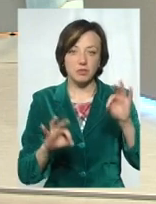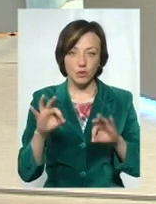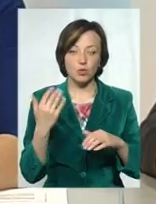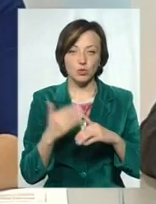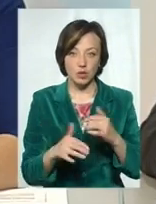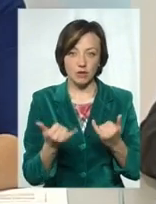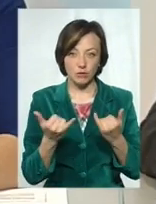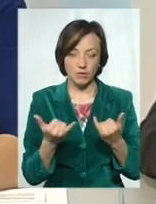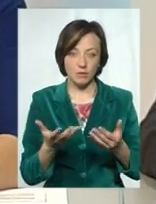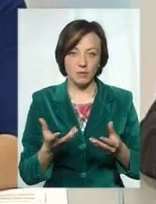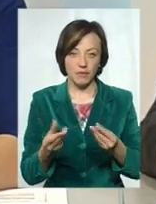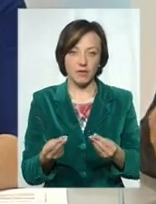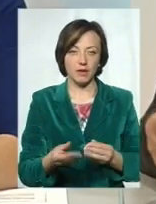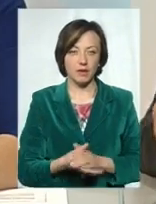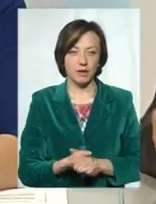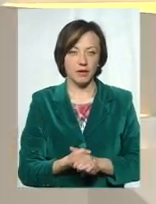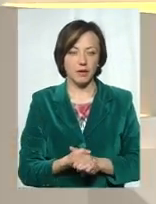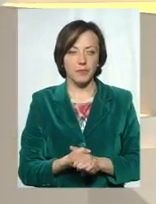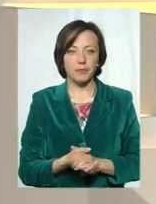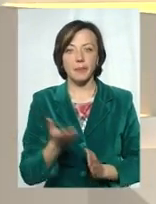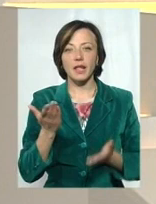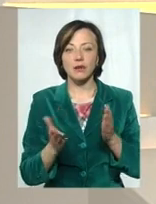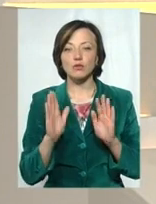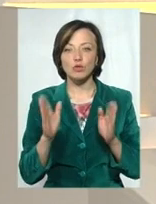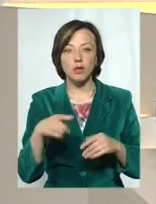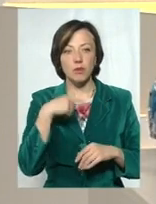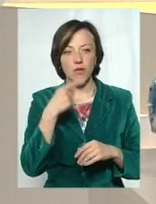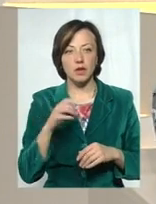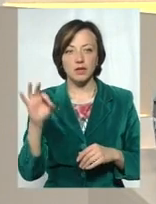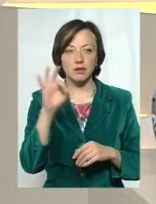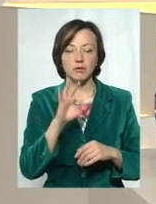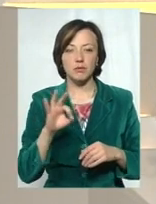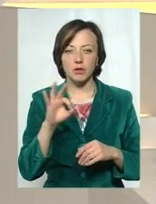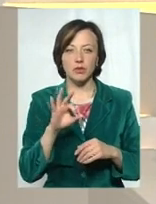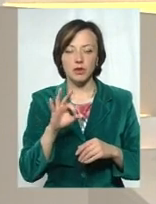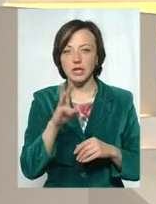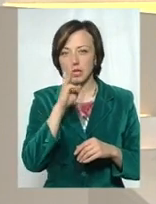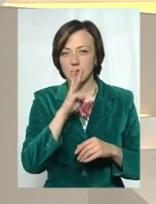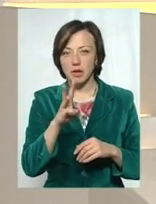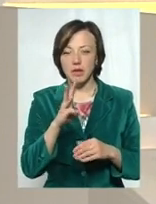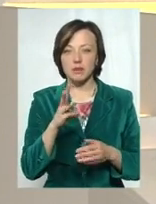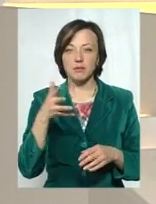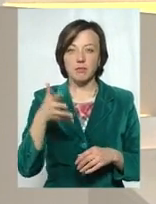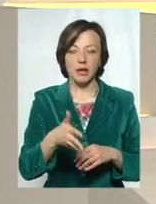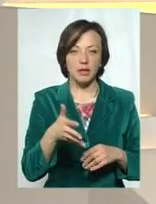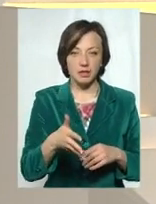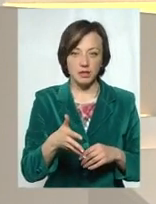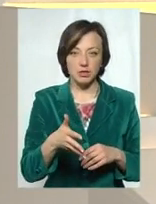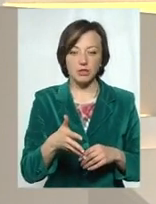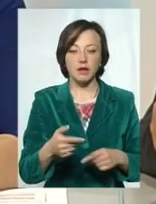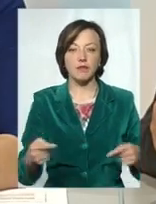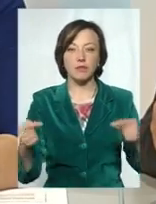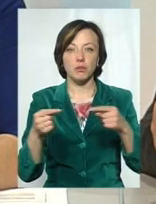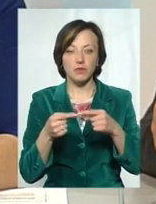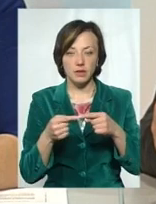на сьогоднішній час. Ну, якщо ми будемо говорити про там, зарплату в 5 тисяч,